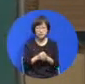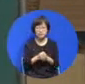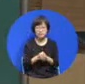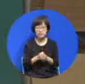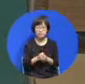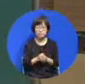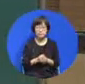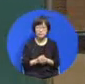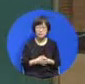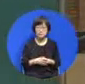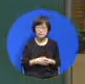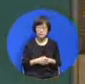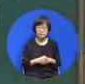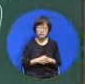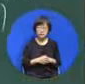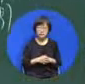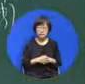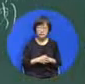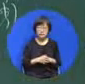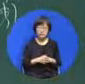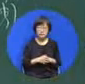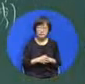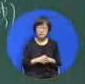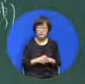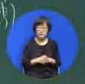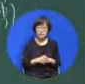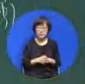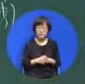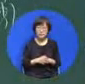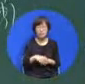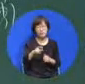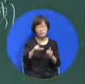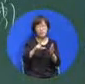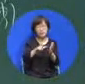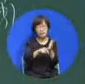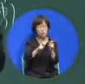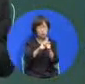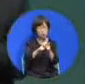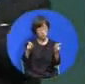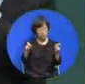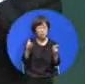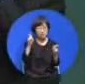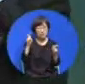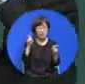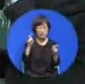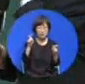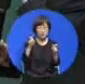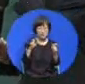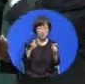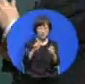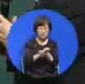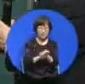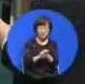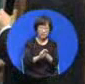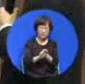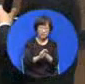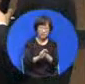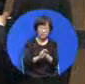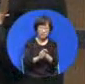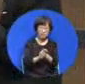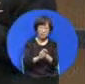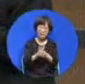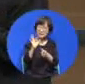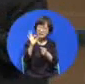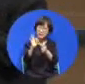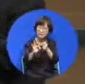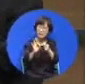시간이 좀 이렇게 많이 들어가서 역사 이렇게 되는 거예요. This actually requires a lot of time investment